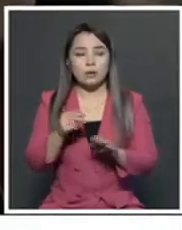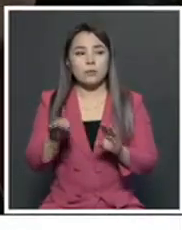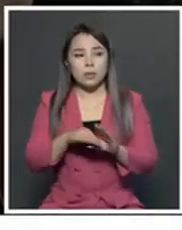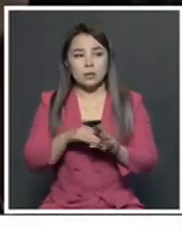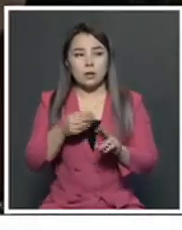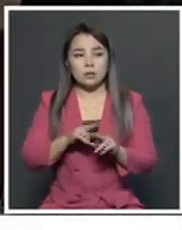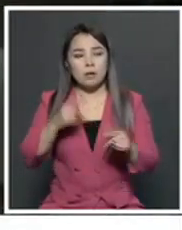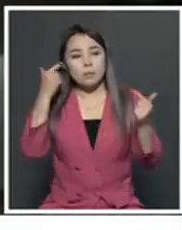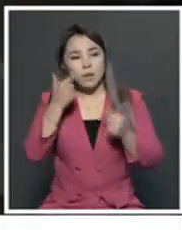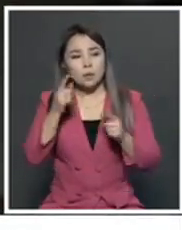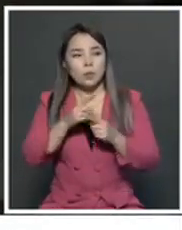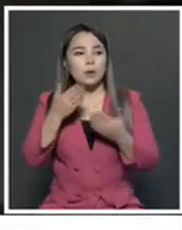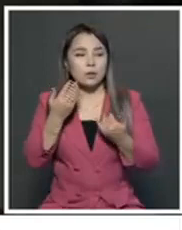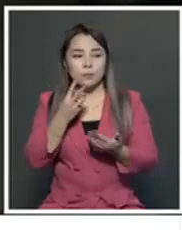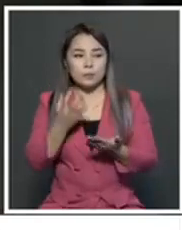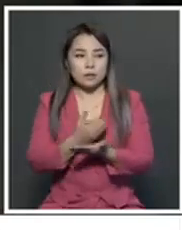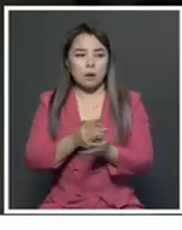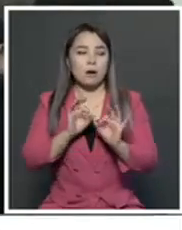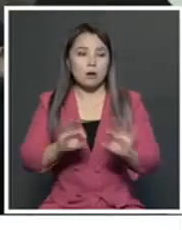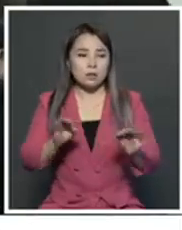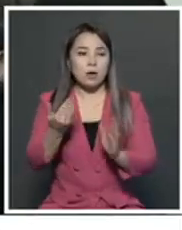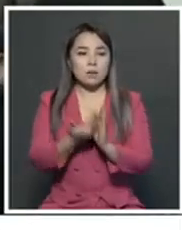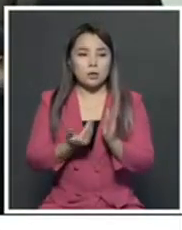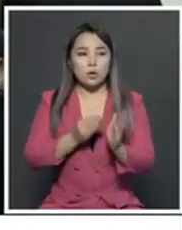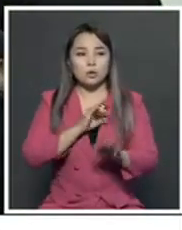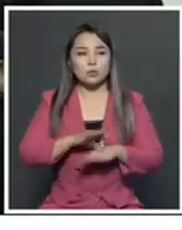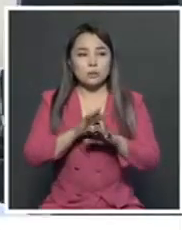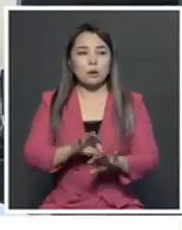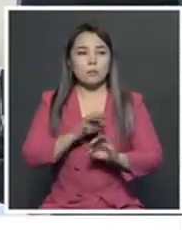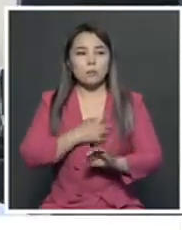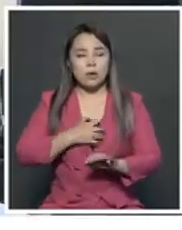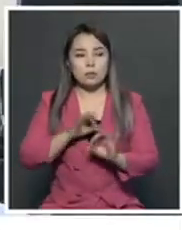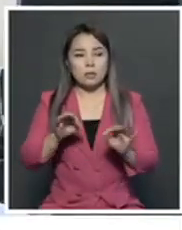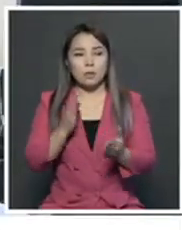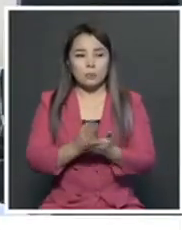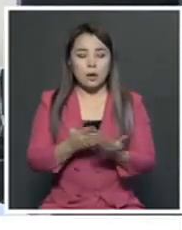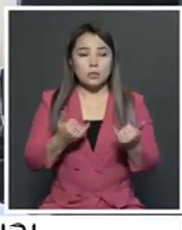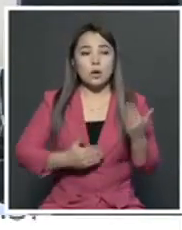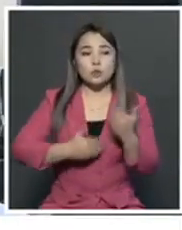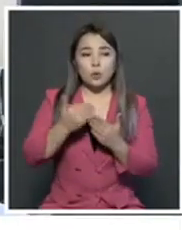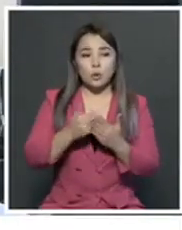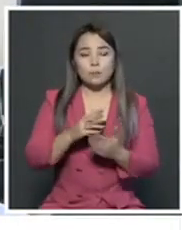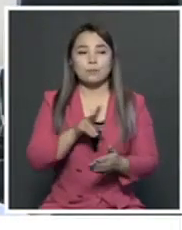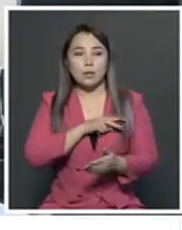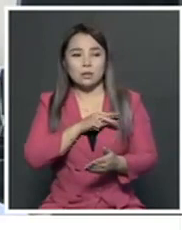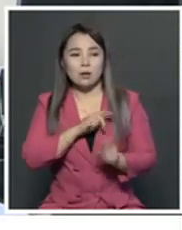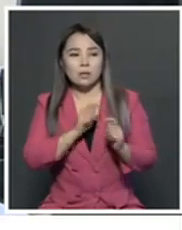арттыру, оңай олжа тапқысы келетіндерге түсіндіру жұмыстарын жүргізу маңызды. Әдетте жоғарғы сияқы,